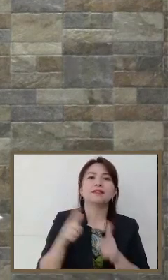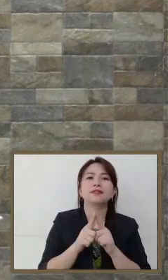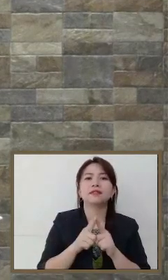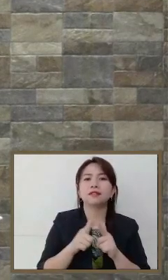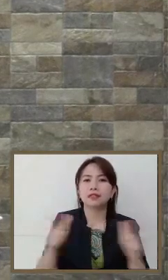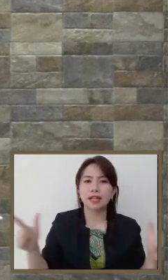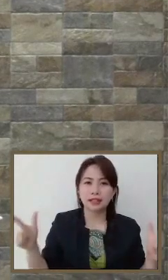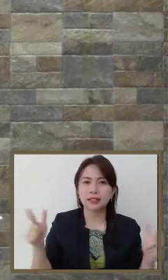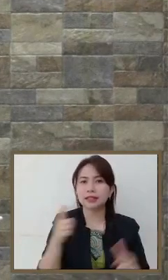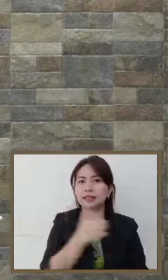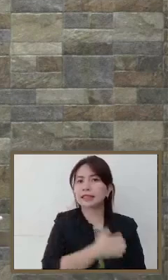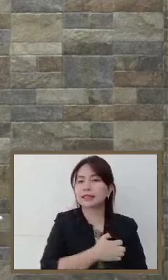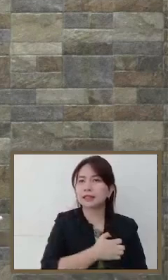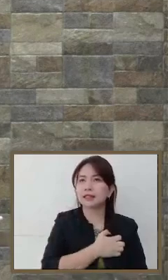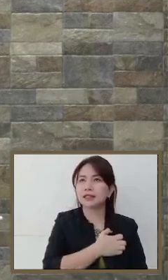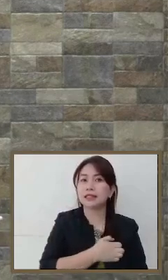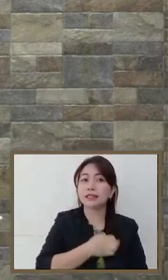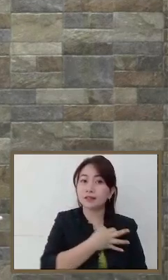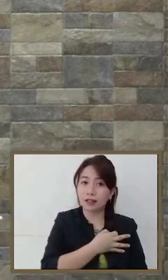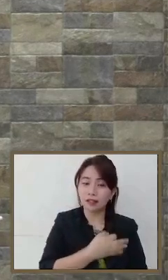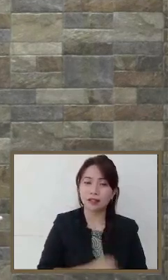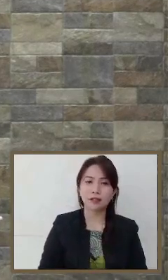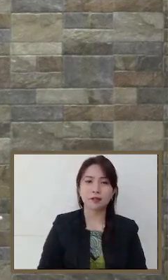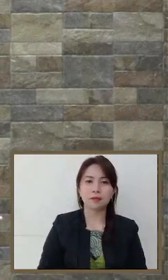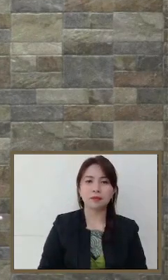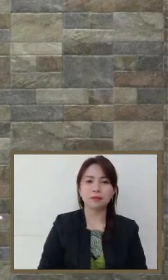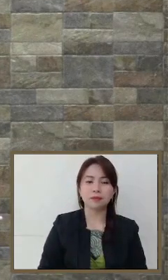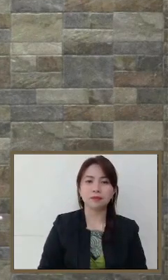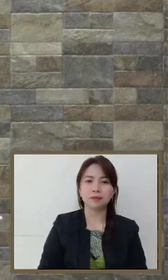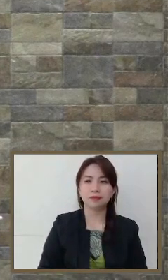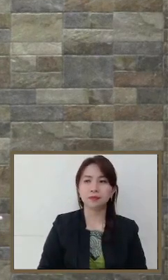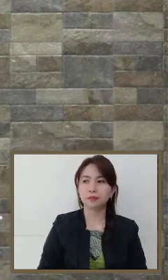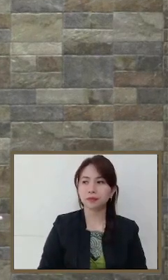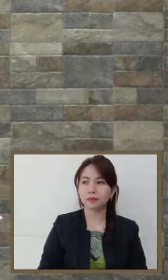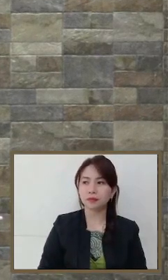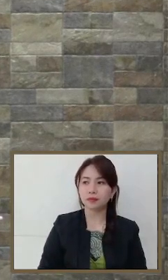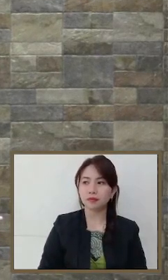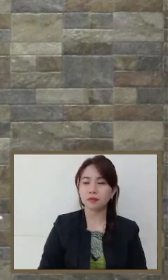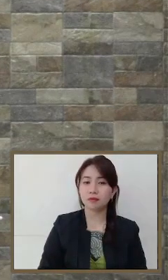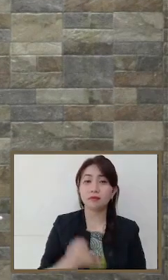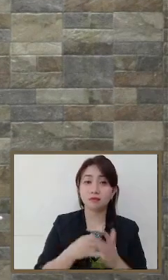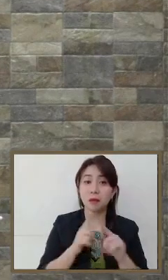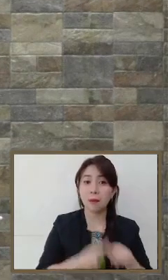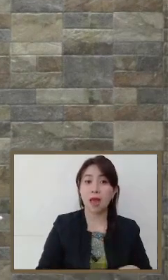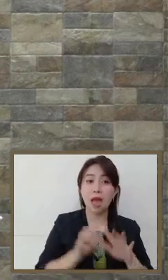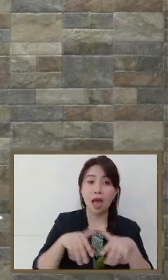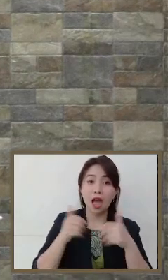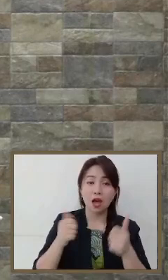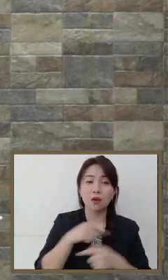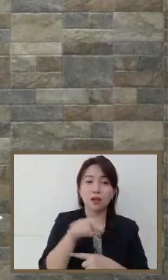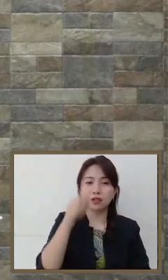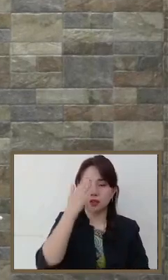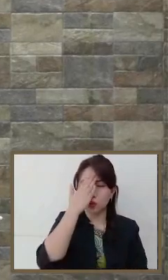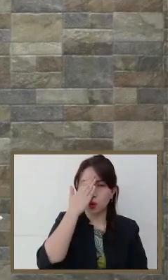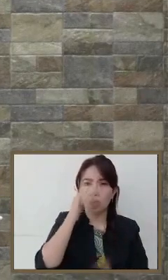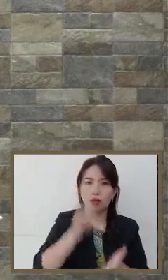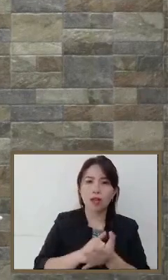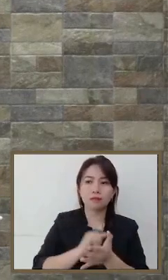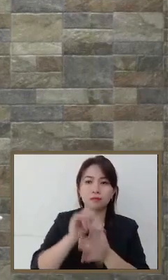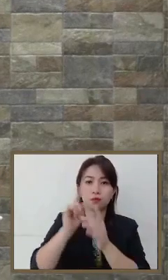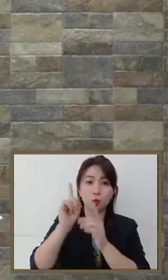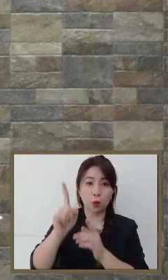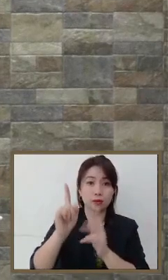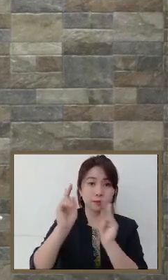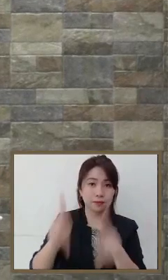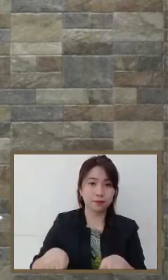as far as pagtitiwala is concern mayroong malaking epekto po iyan Depende sa pagkakilala natin sa tao Amen kaya